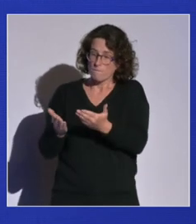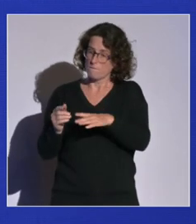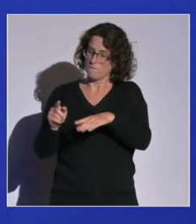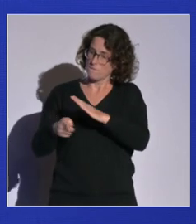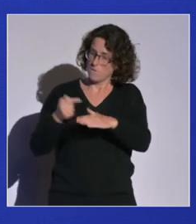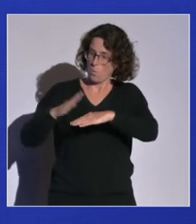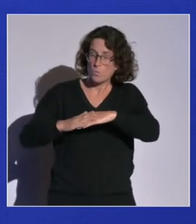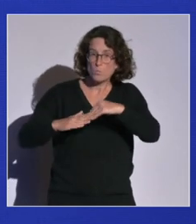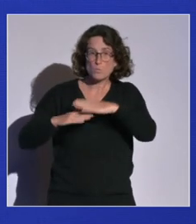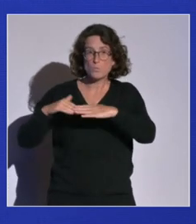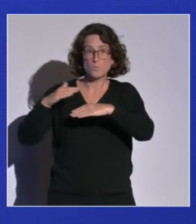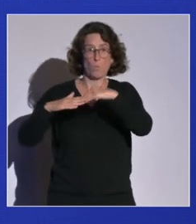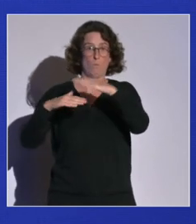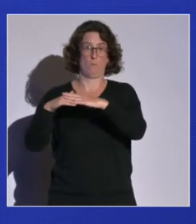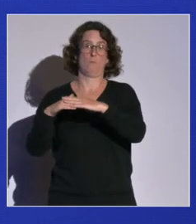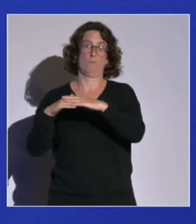reconstruction